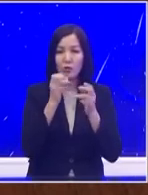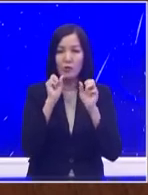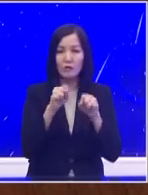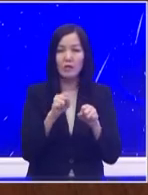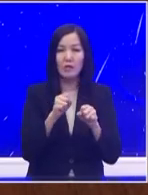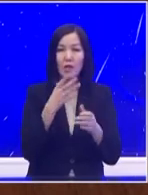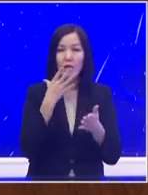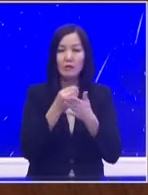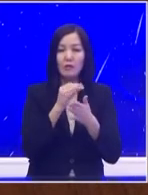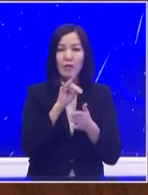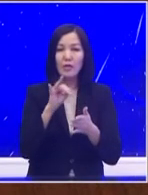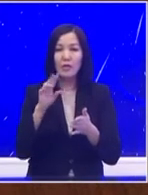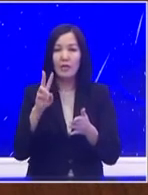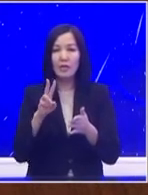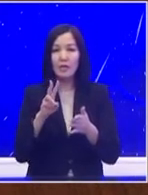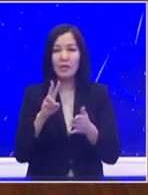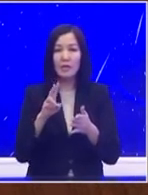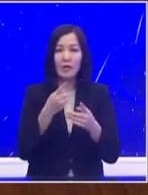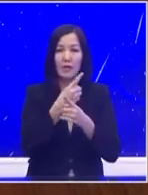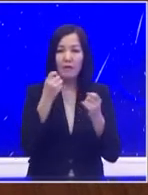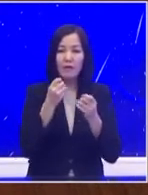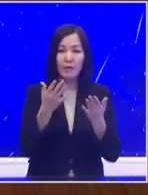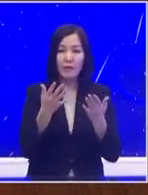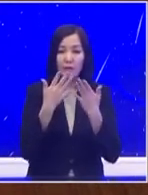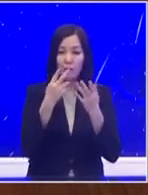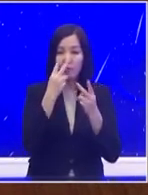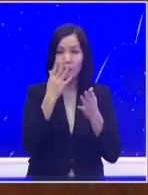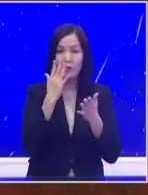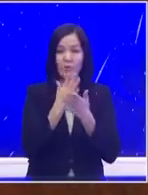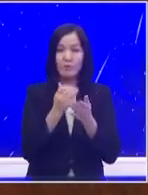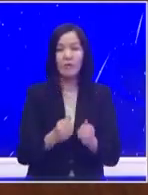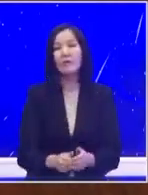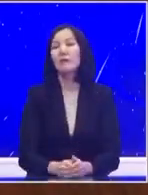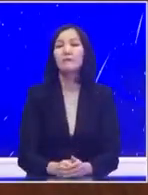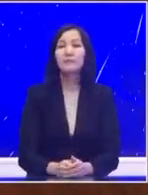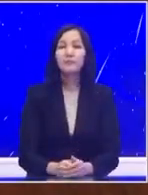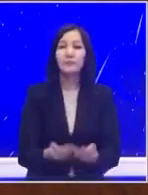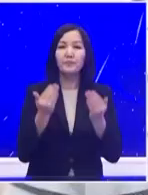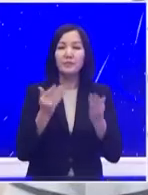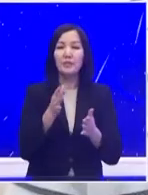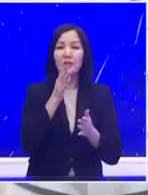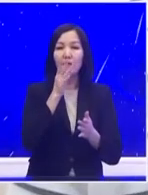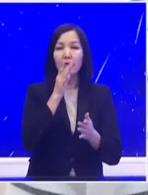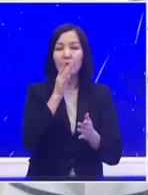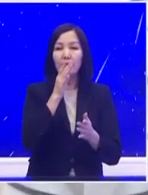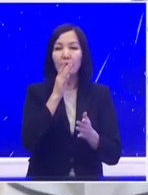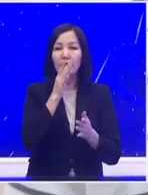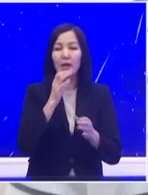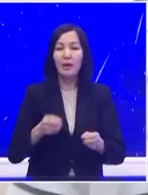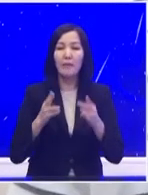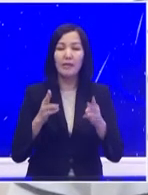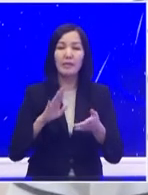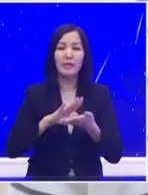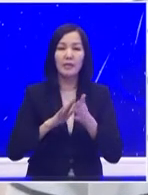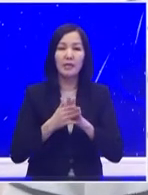свой ИИН, после чего сервис выдаст вам информацию об отсутствии или наличии задолженностей. В настоящее время, на период чрезвычайного положения, у нас